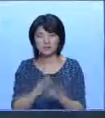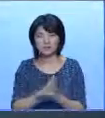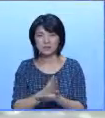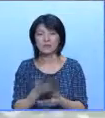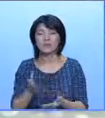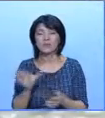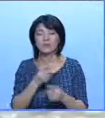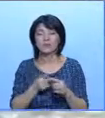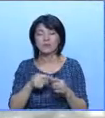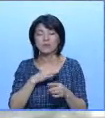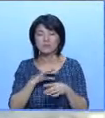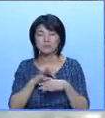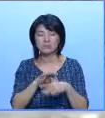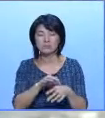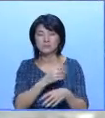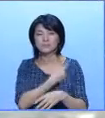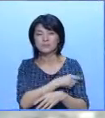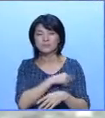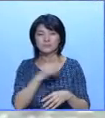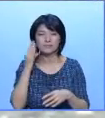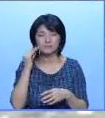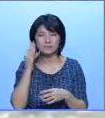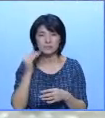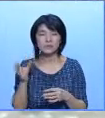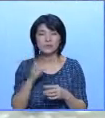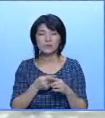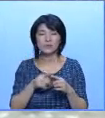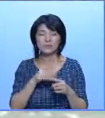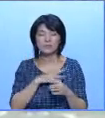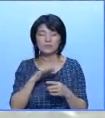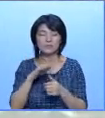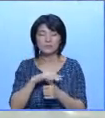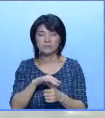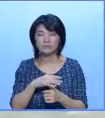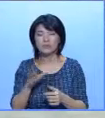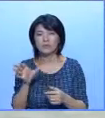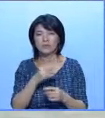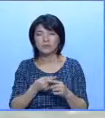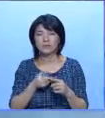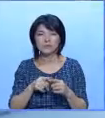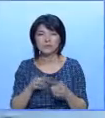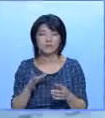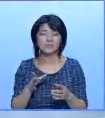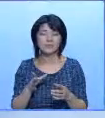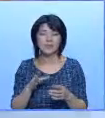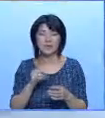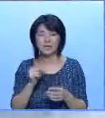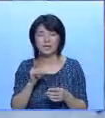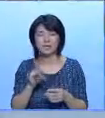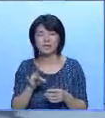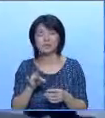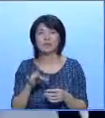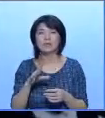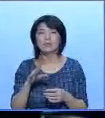мекемелер жеткізді. Алматыдан Нұрсұлтанға бағыт алып көкке көтерілгенде радардан үш түгелді жоғалып кетіп апатқа ұшыраған ұшақ Бек Эйр әуе